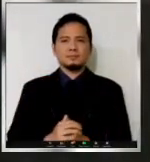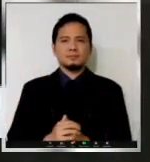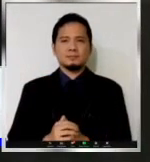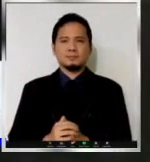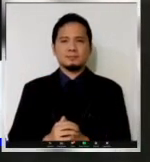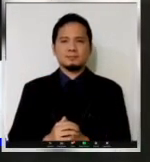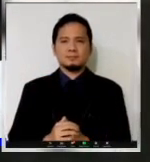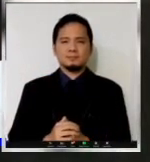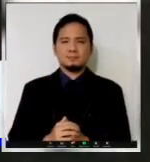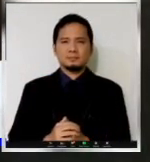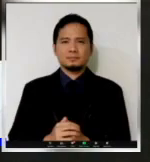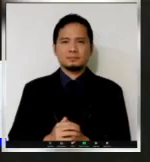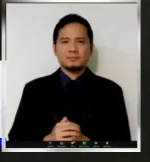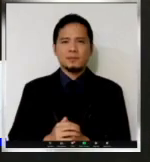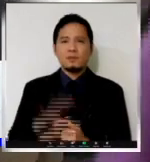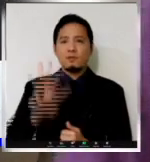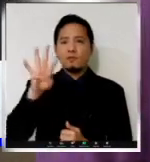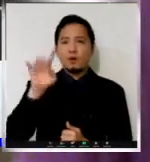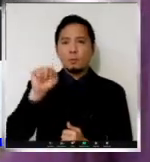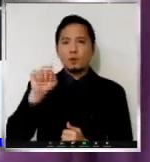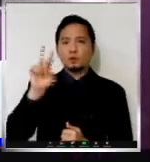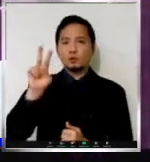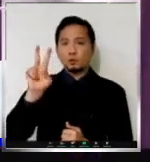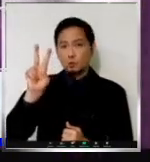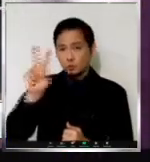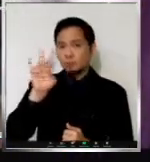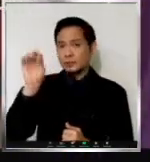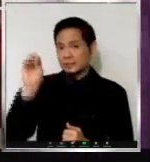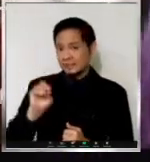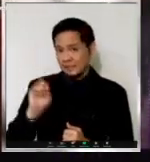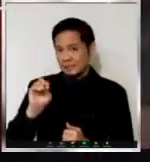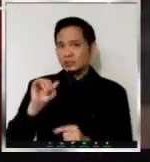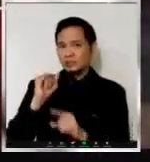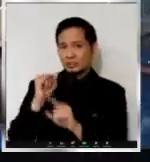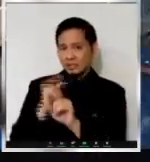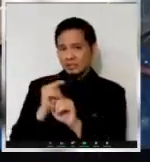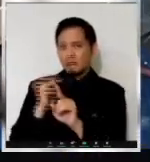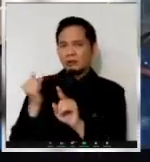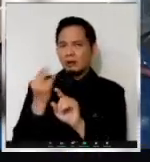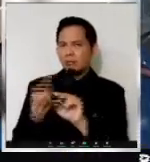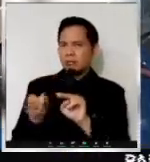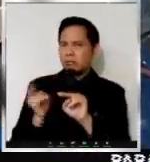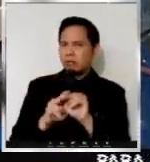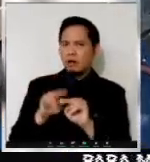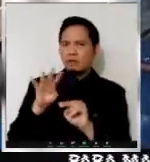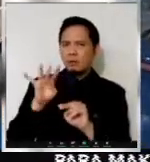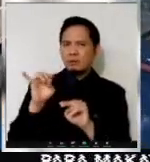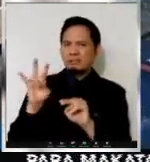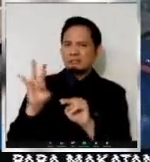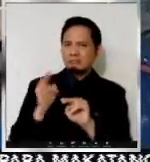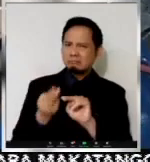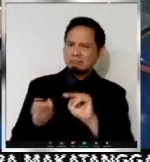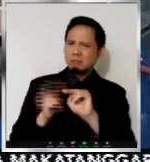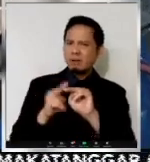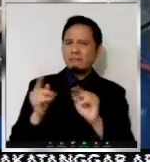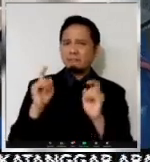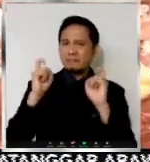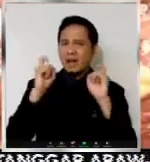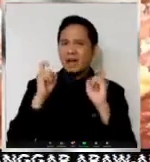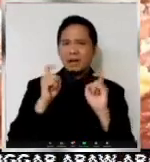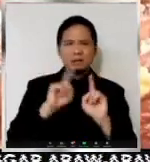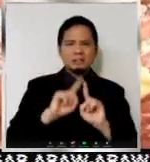Mula sa 4.2% noong Enero, umakyat sa 4.7% ang inflation o bilis ng pagtaas ng presyo ng mga bilihin nitong